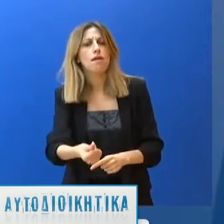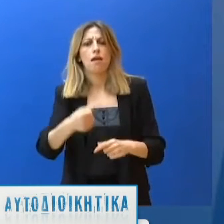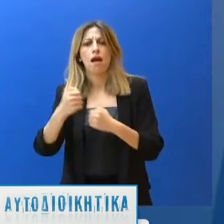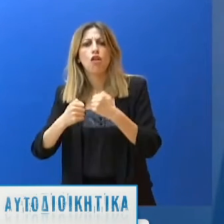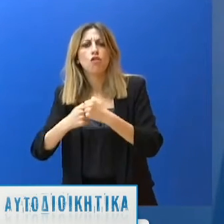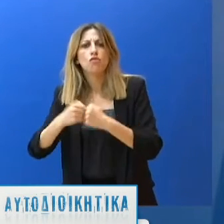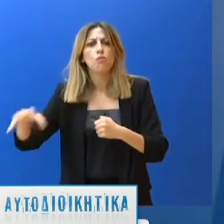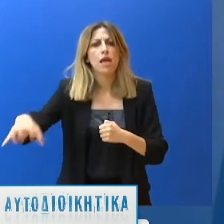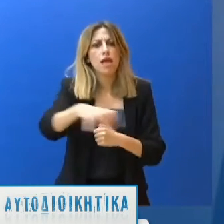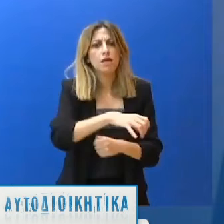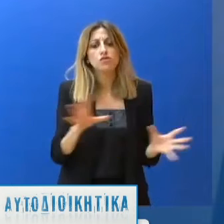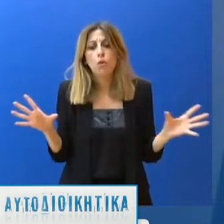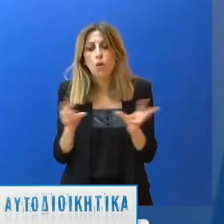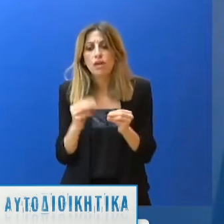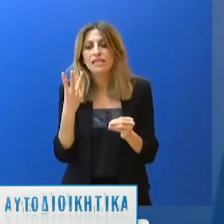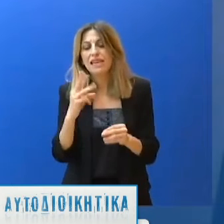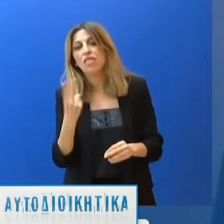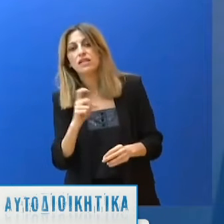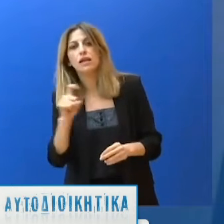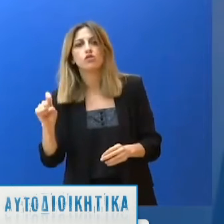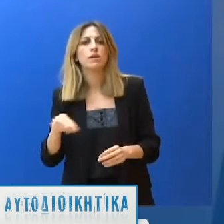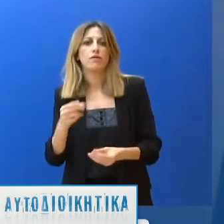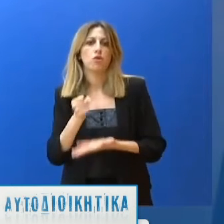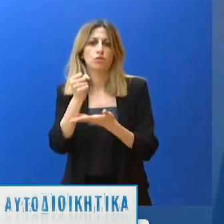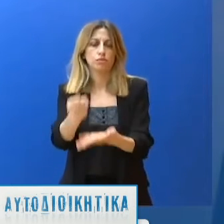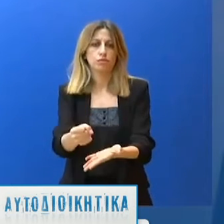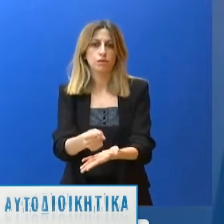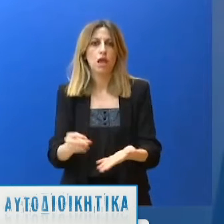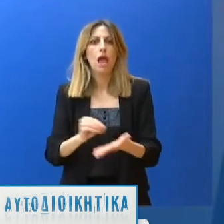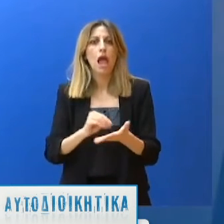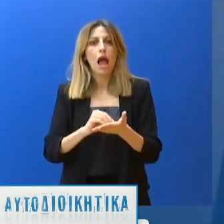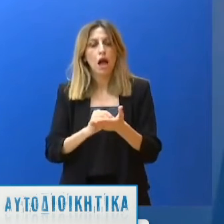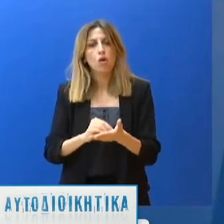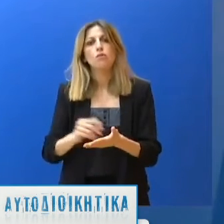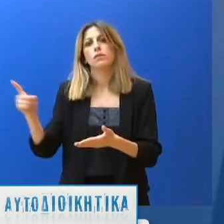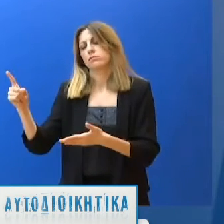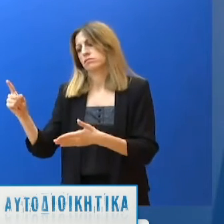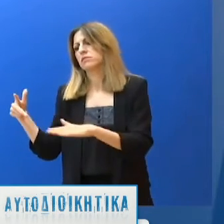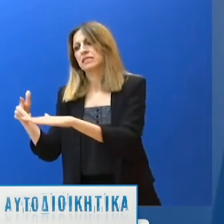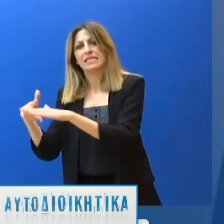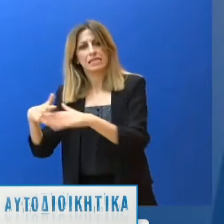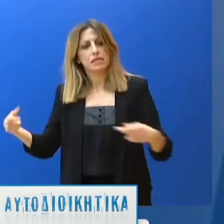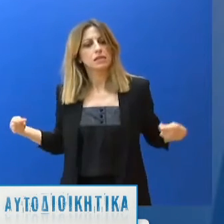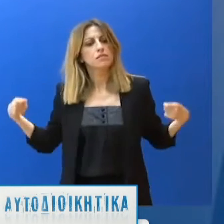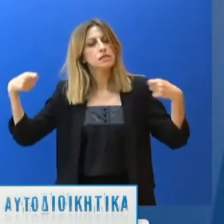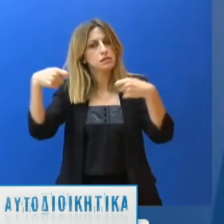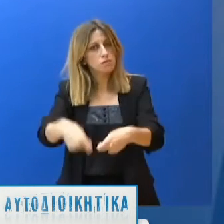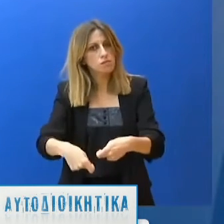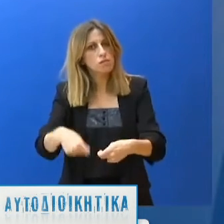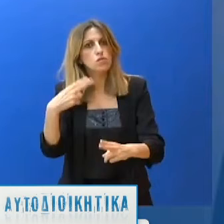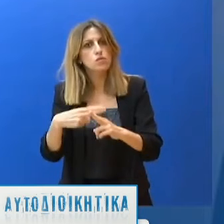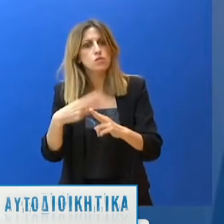έως 3 δισεκατομμύρια ευρώ. Συγχρηματοδότηση μαζί με εμπιστοτικά ιδρύματα σε στρατηγικούς τομείς της ελληνικής